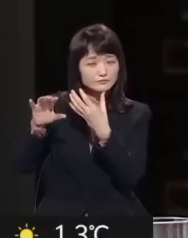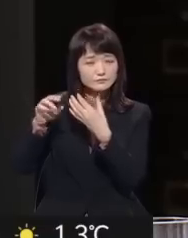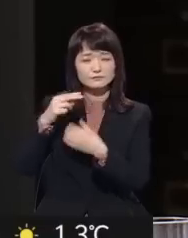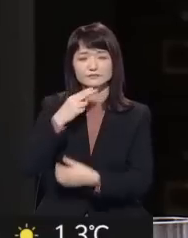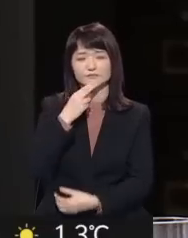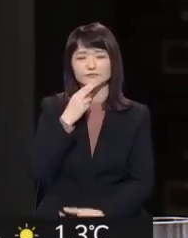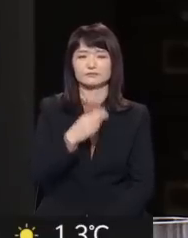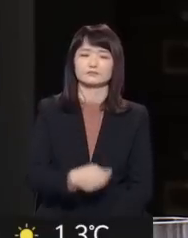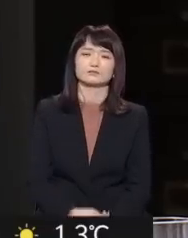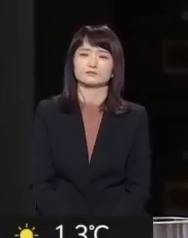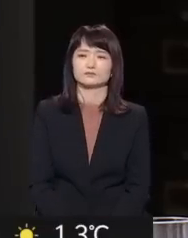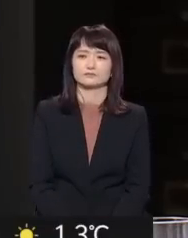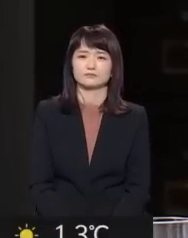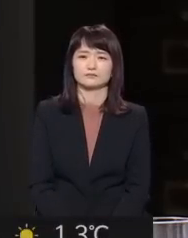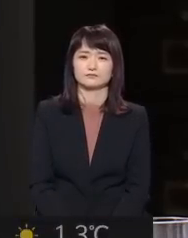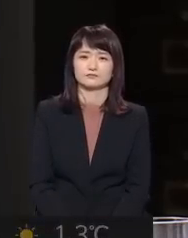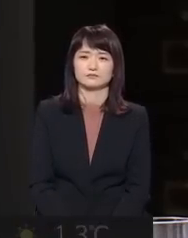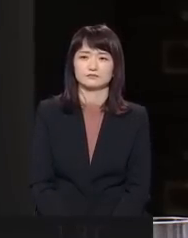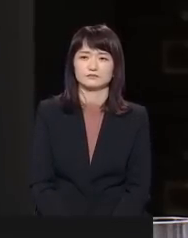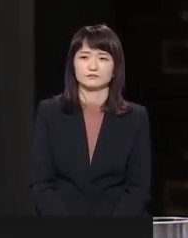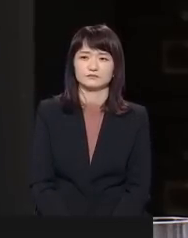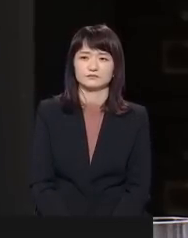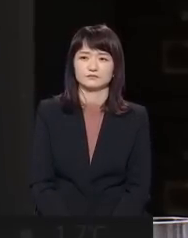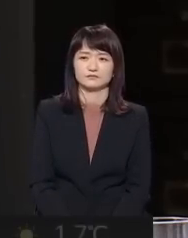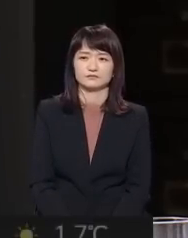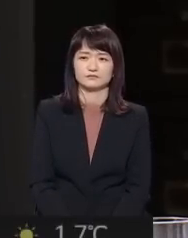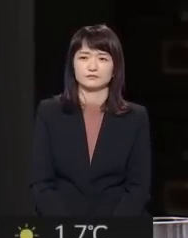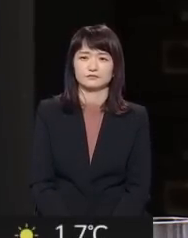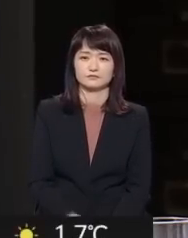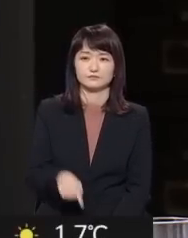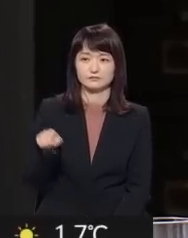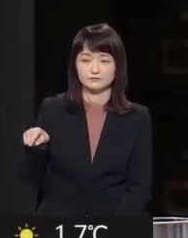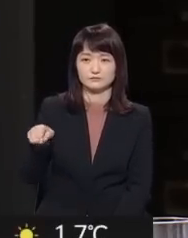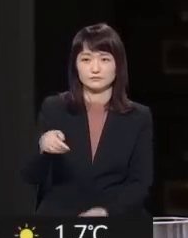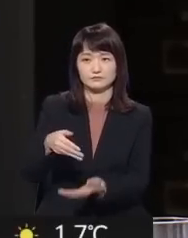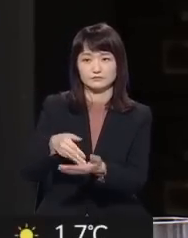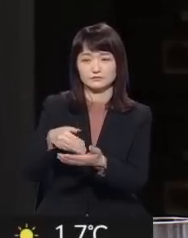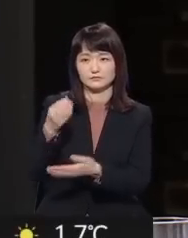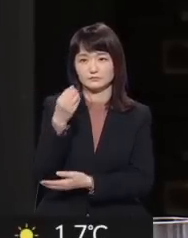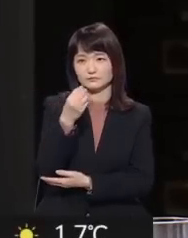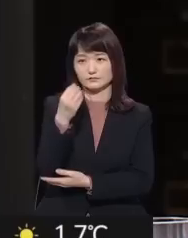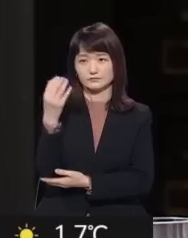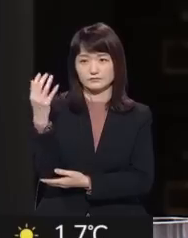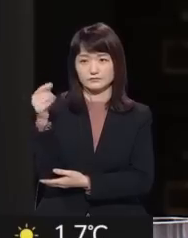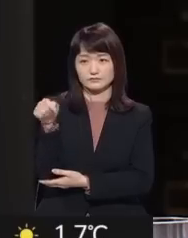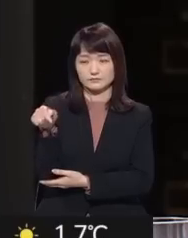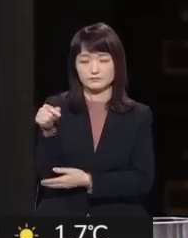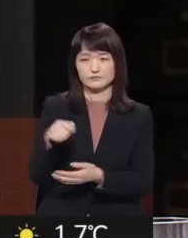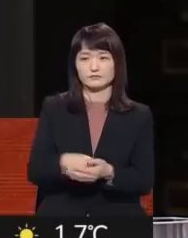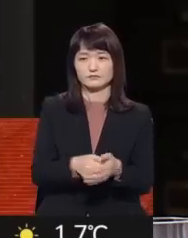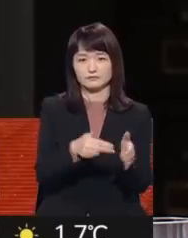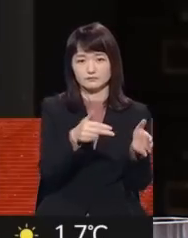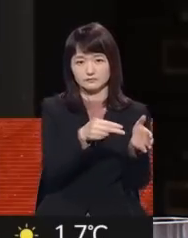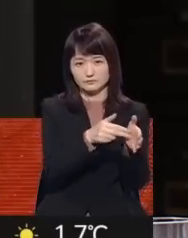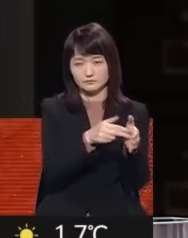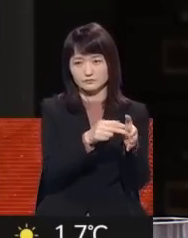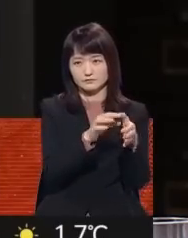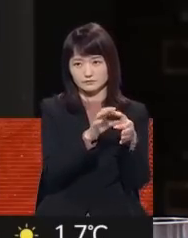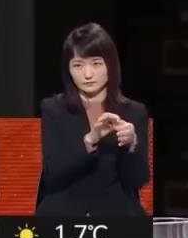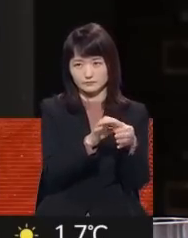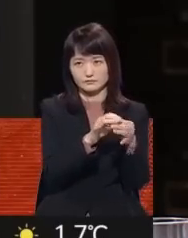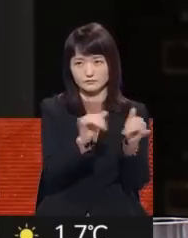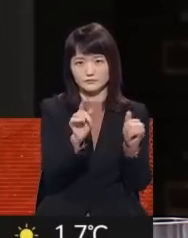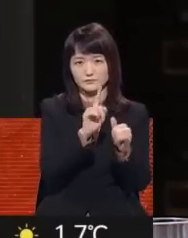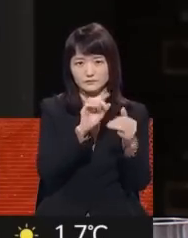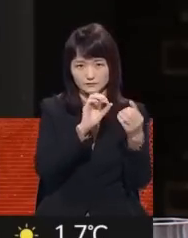없었다고는 해요 근데 이걸 보도한 매체에는 그쪽 재단측 관계자가 뭔가 얘기를